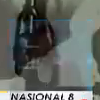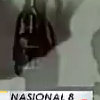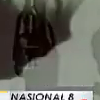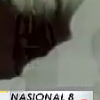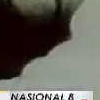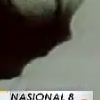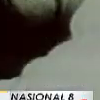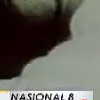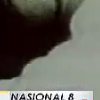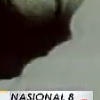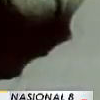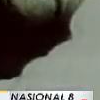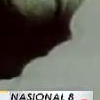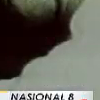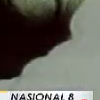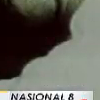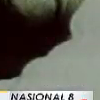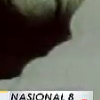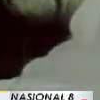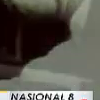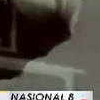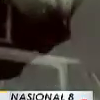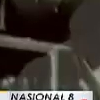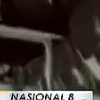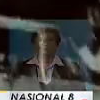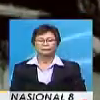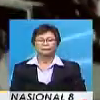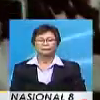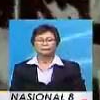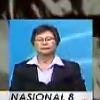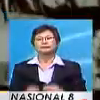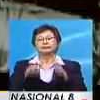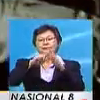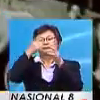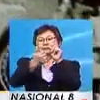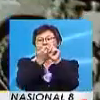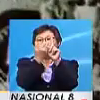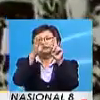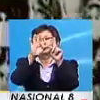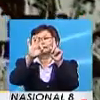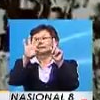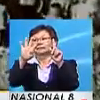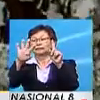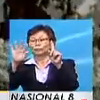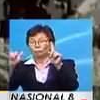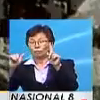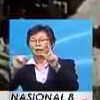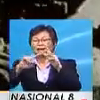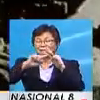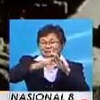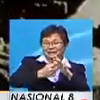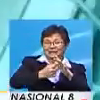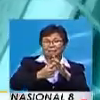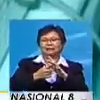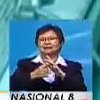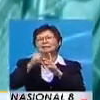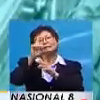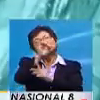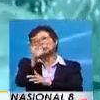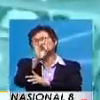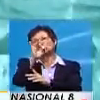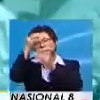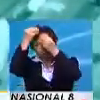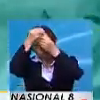ke70 bermula pada tahun 1946 RTM satu-satunya wadah saluran maklumat utama masyarakat